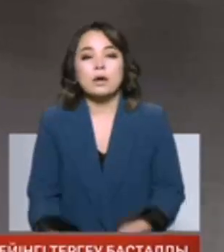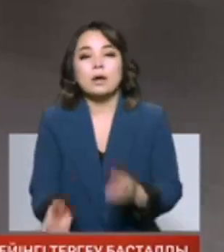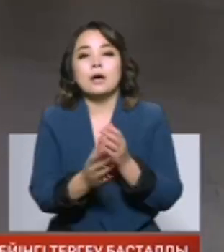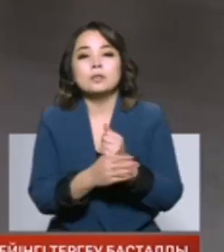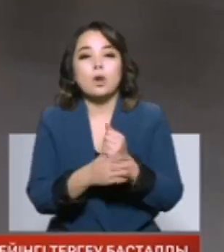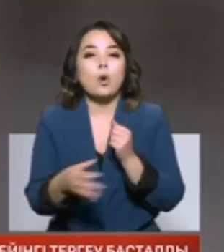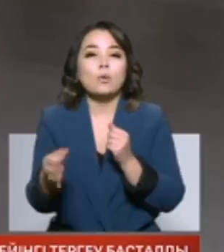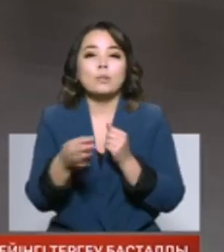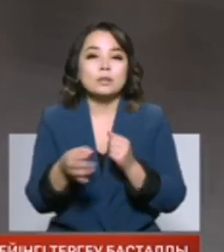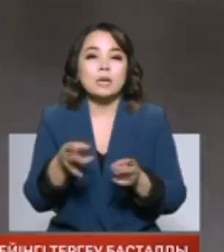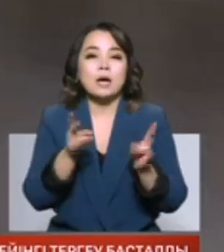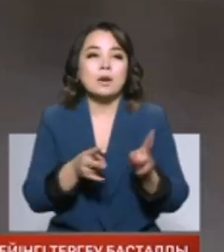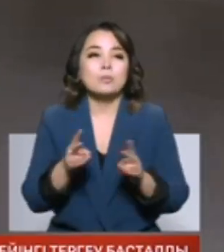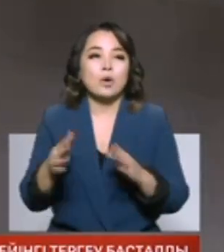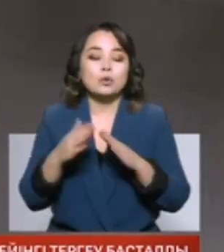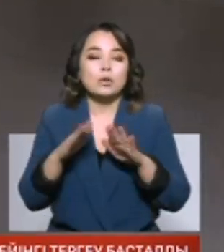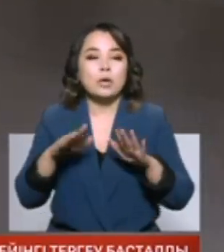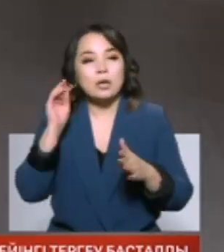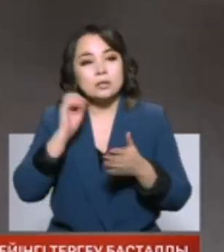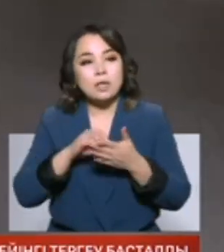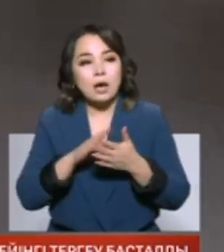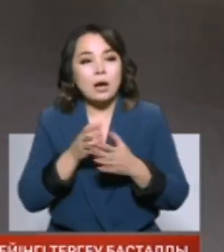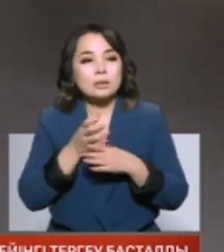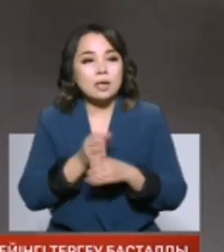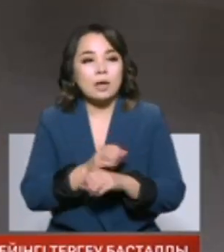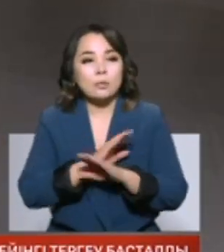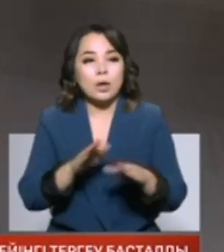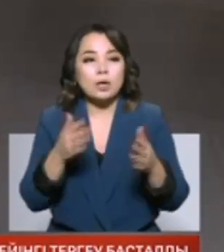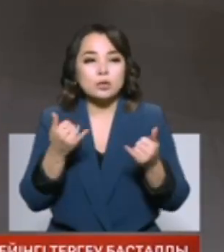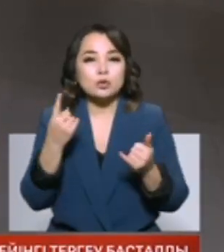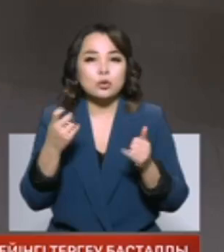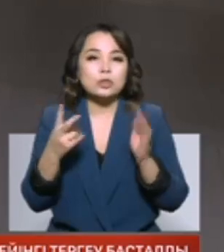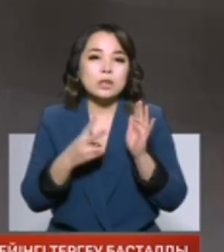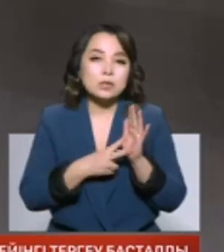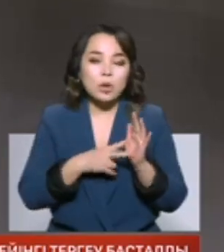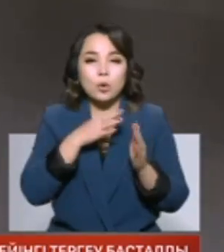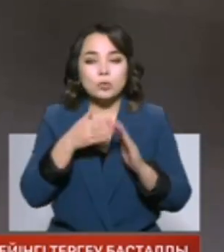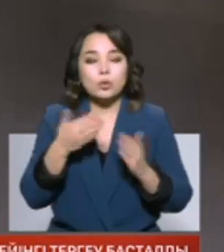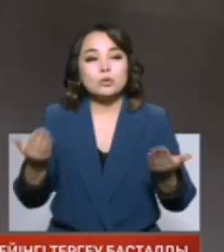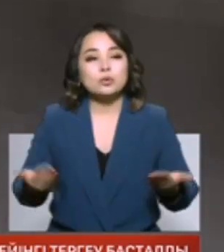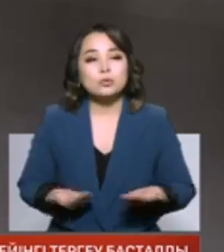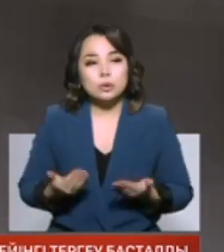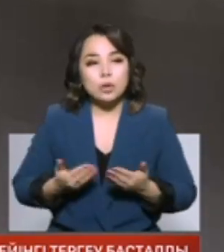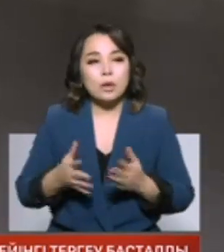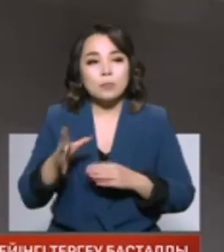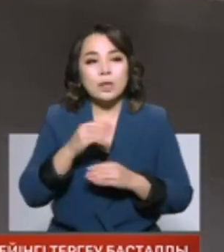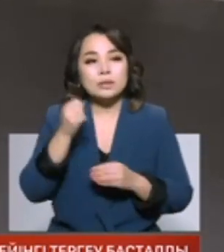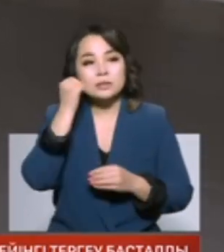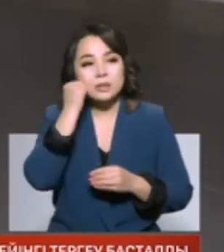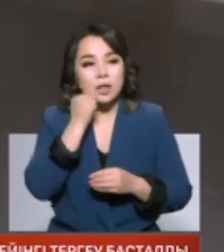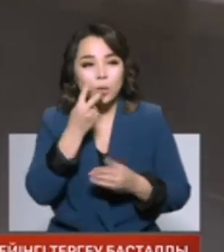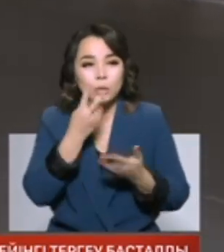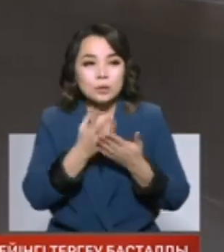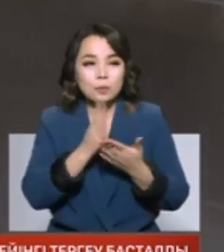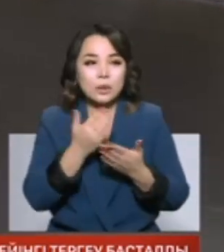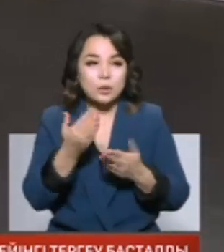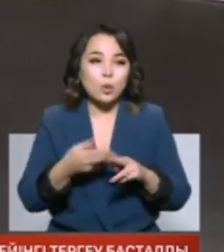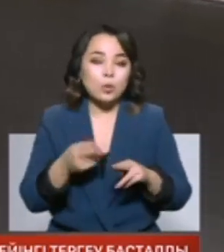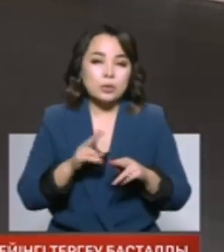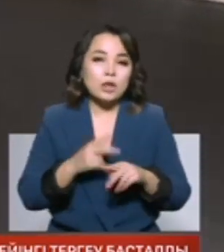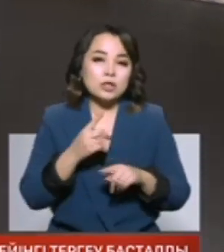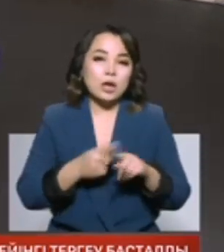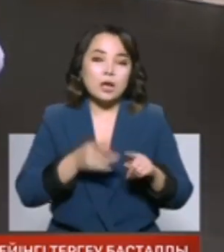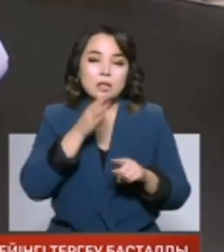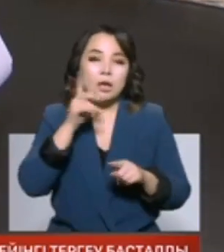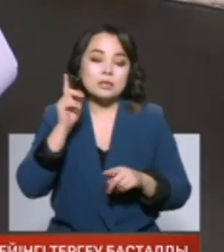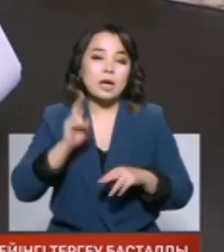Атырау облысында апатты үйлердің саны азаймай тұр. Бүгінде 107 көп пәтерлі үйдің әбден тозығы жеткен. Осыдан жарты